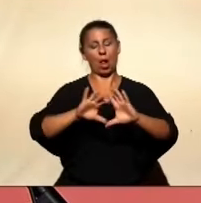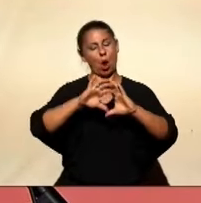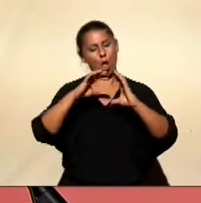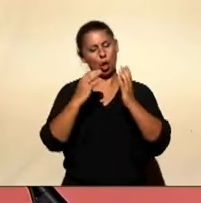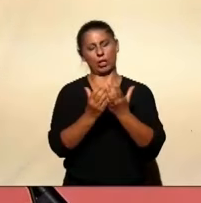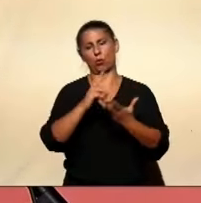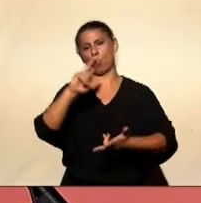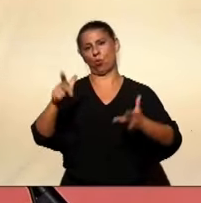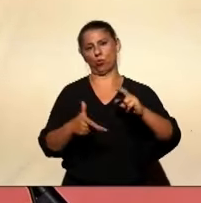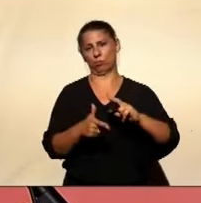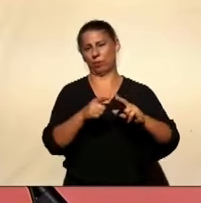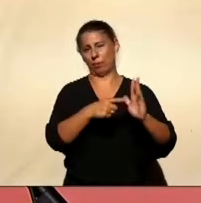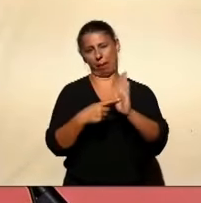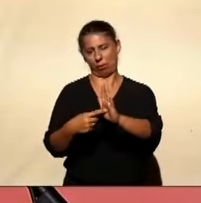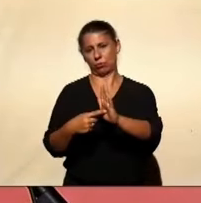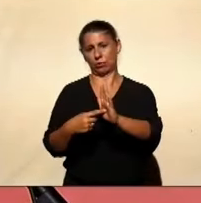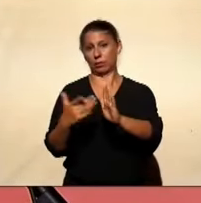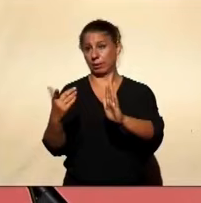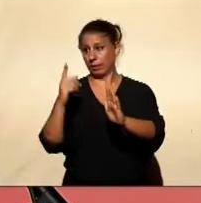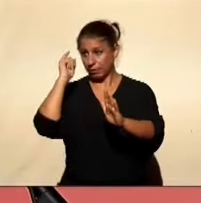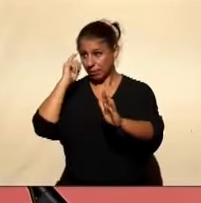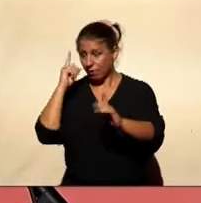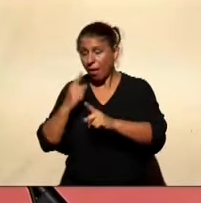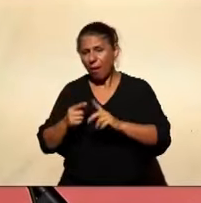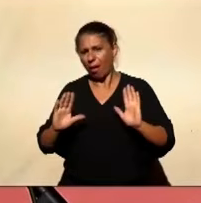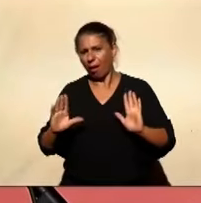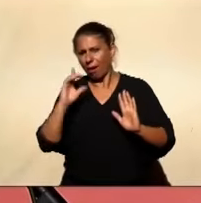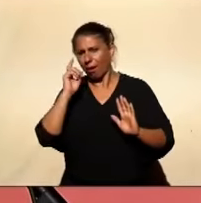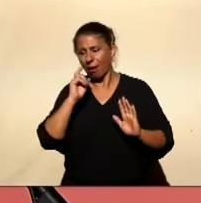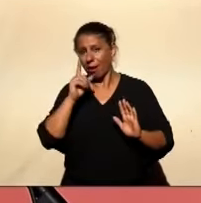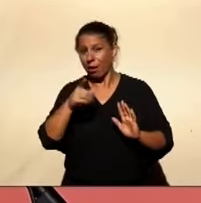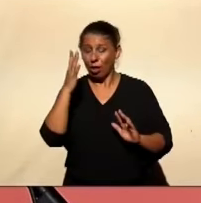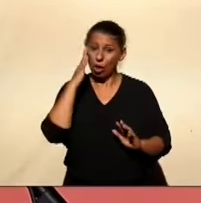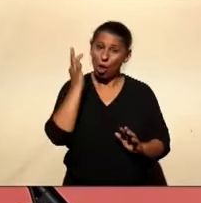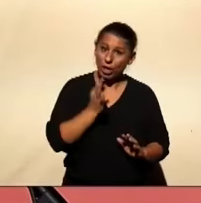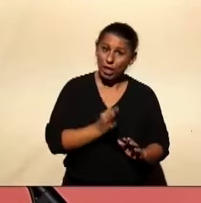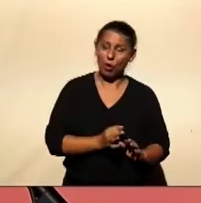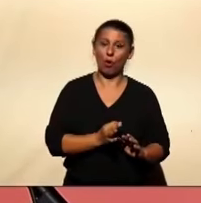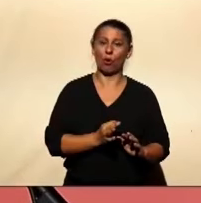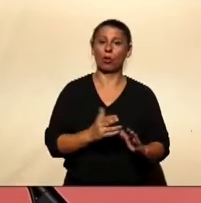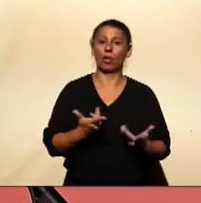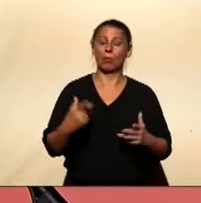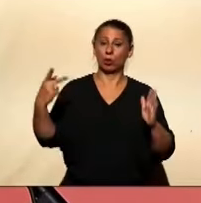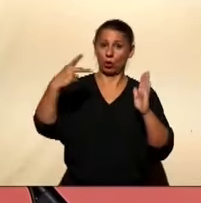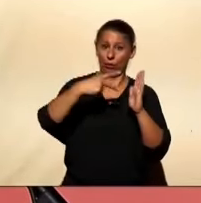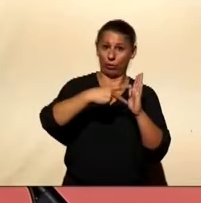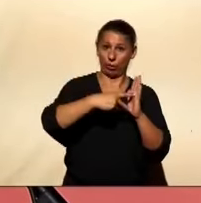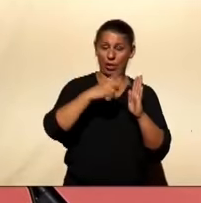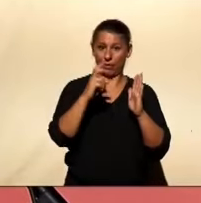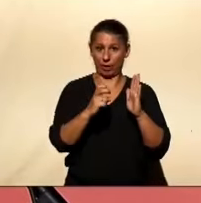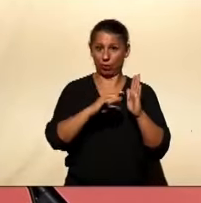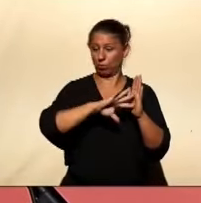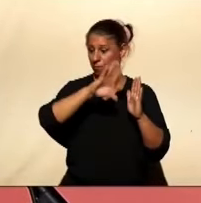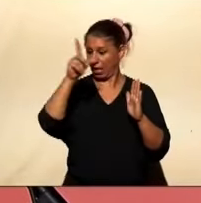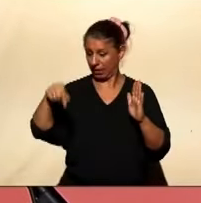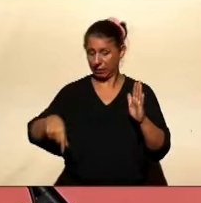ολοκλήρωση του κόσμου. Σκεφτείτε απλά, είναι λογικό από το 2020